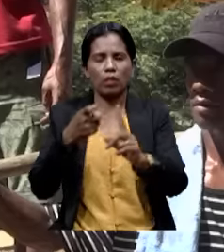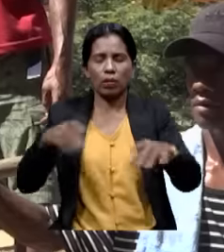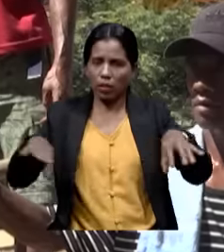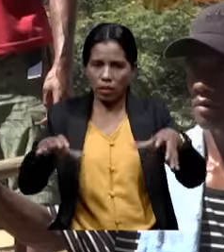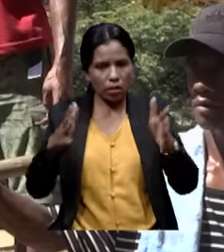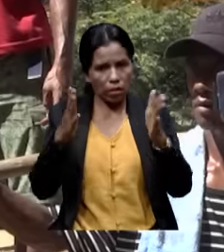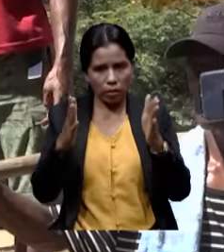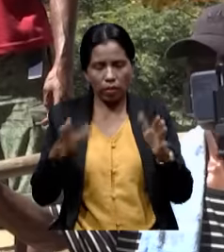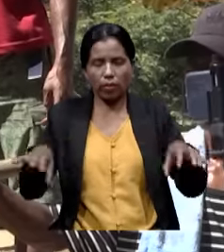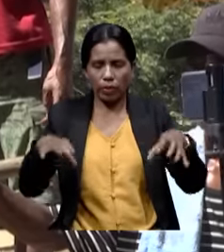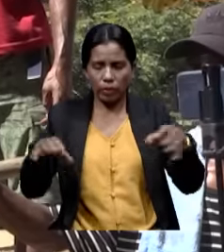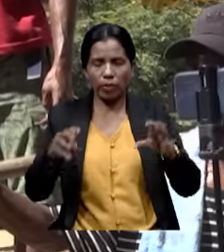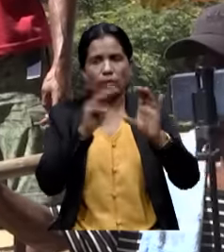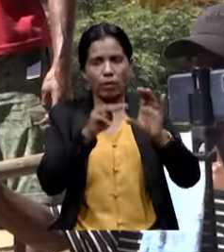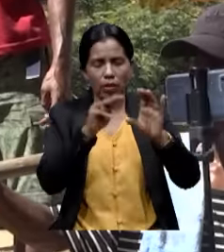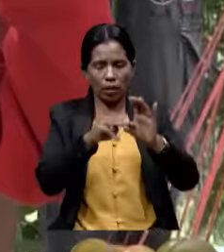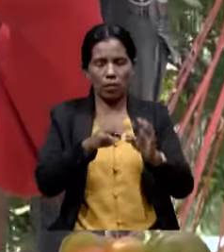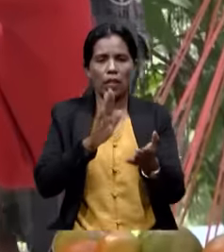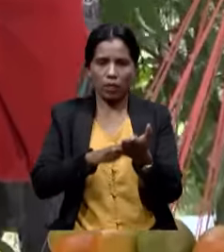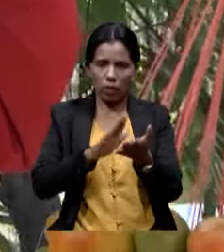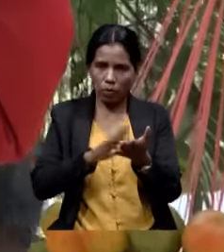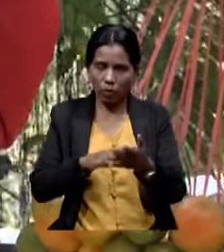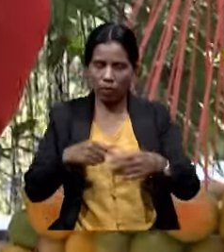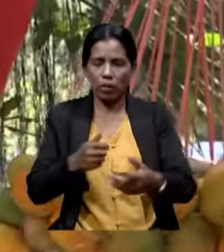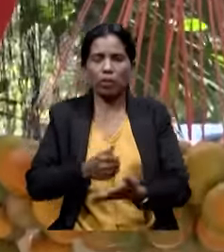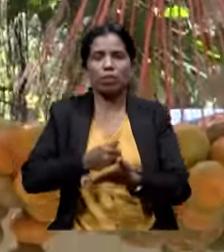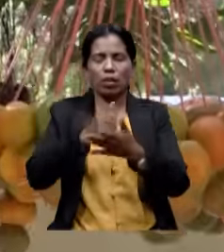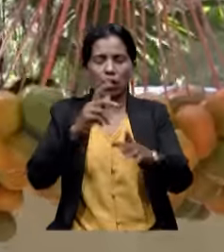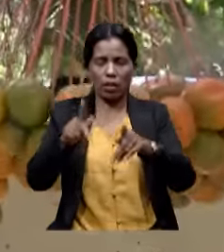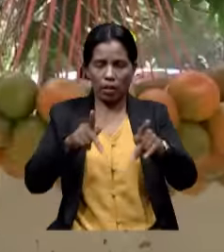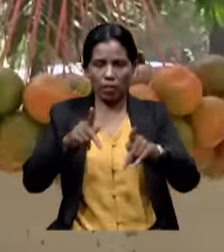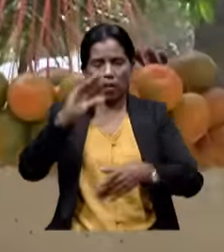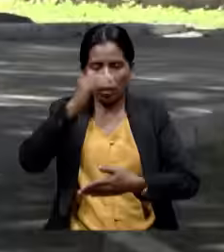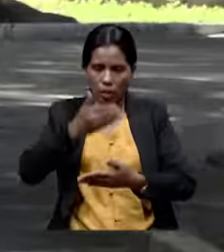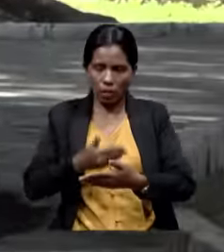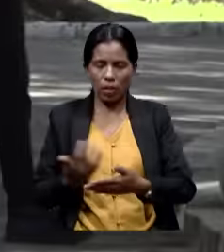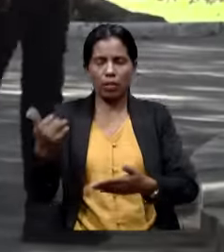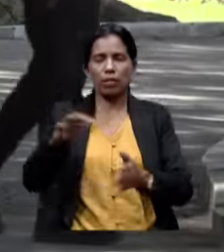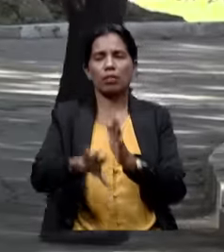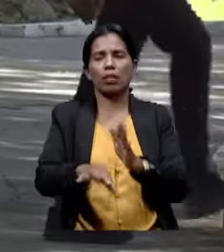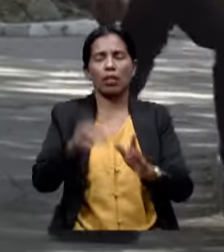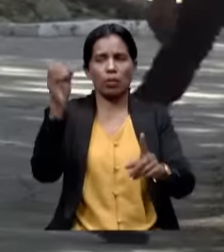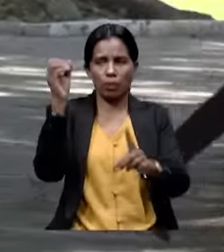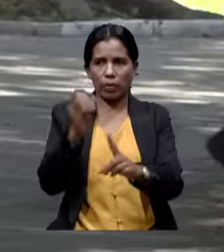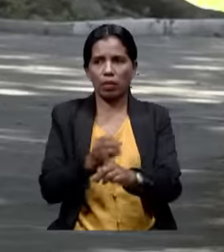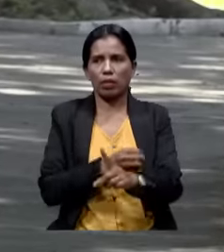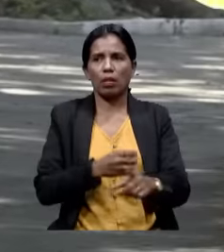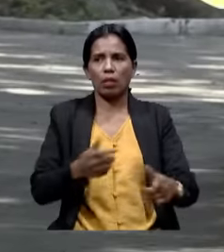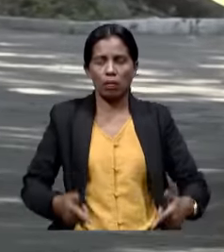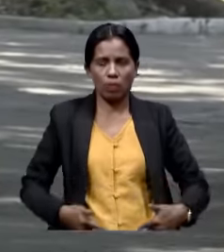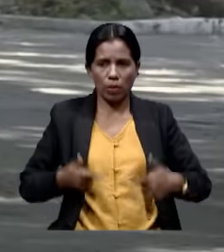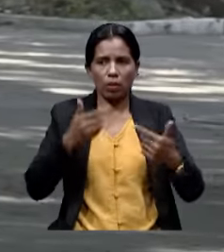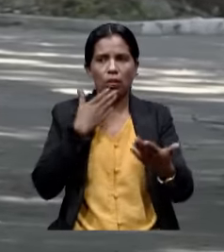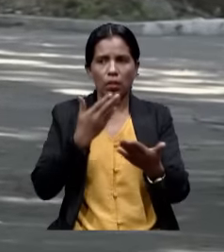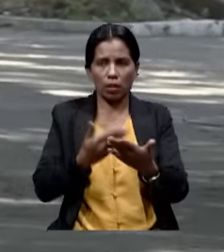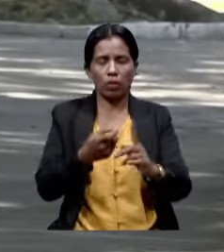trabalho, mercado no bolso studu. Hori azura mos povo ai leba ni oan, hori hetan oportunidade ba moris tiak,